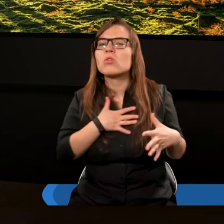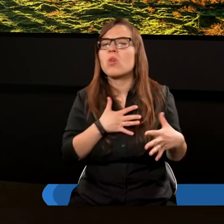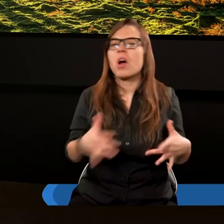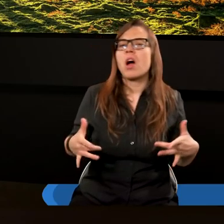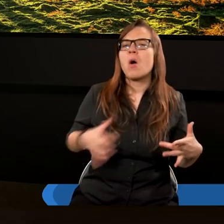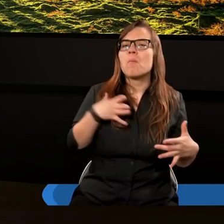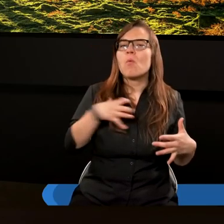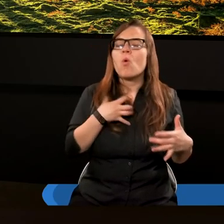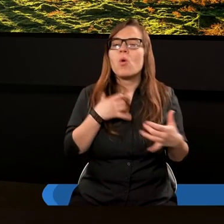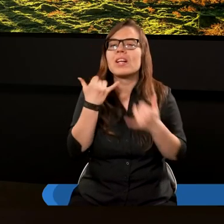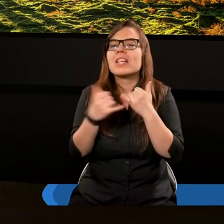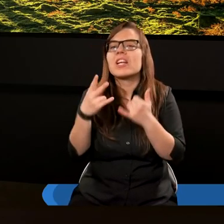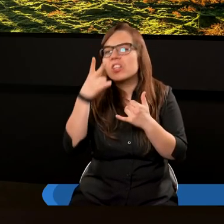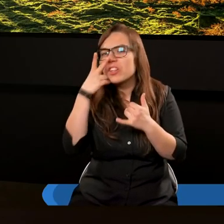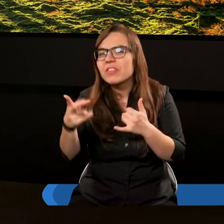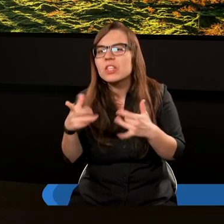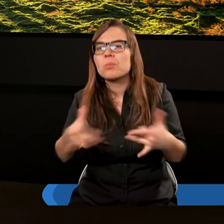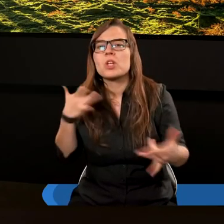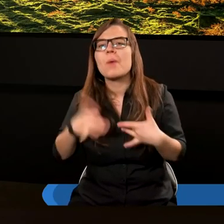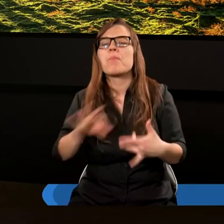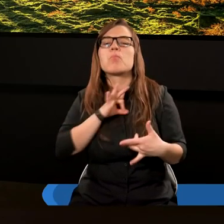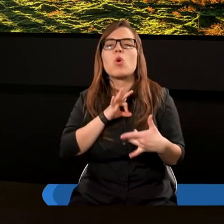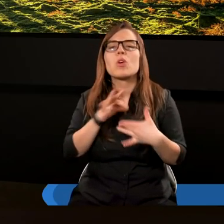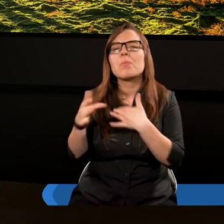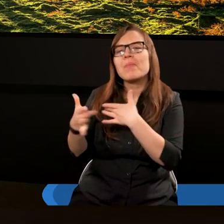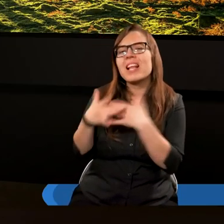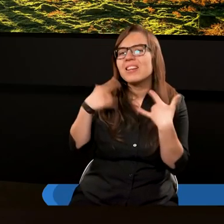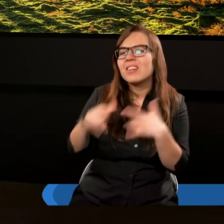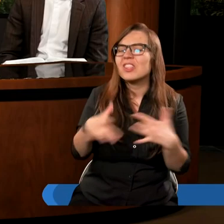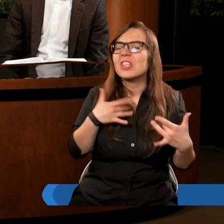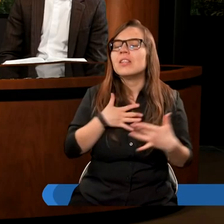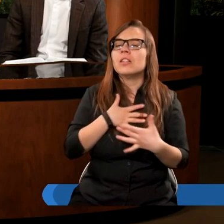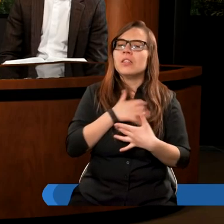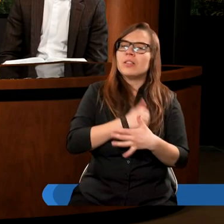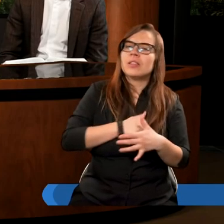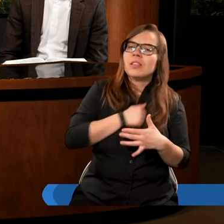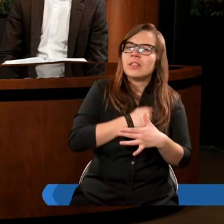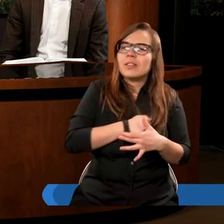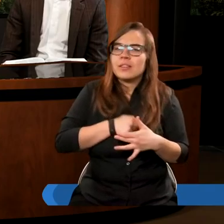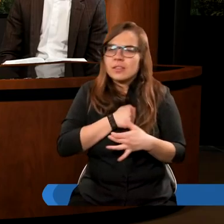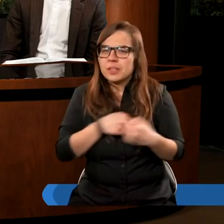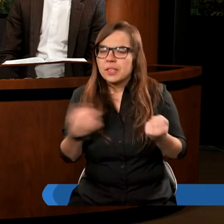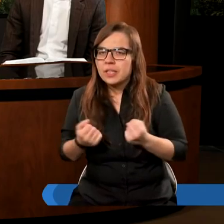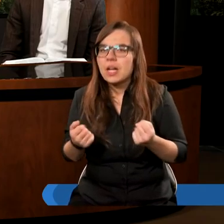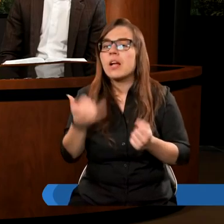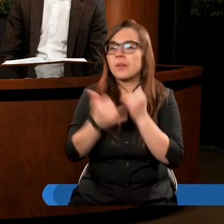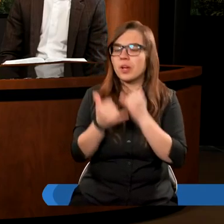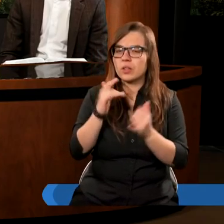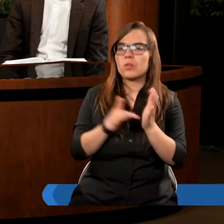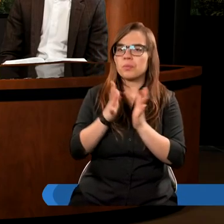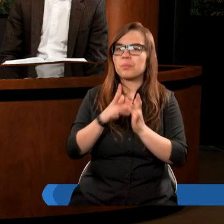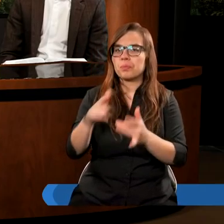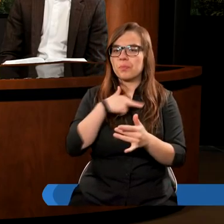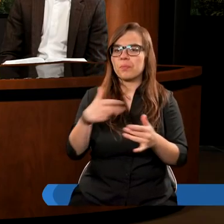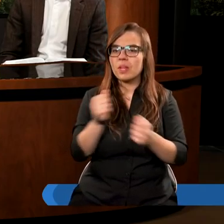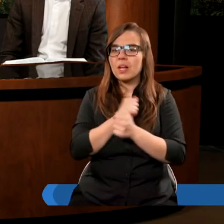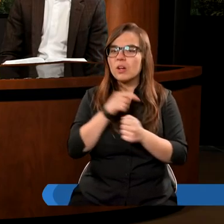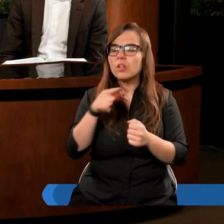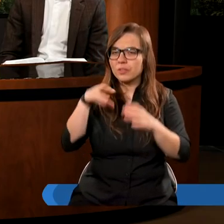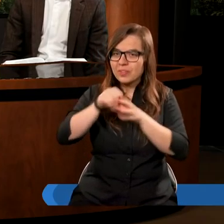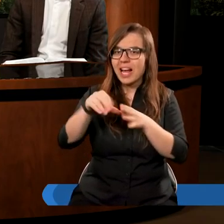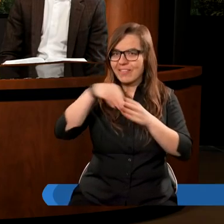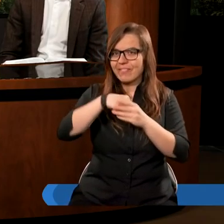cierpienie naszej bliskiej osoby, niż sami cierpimy. Jezus Chrystus, to, że Jezus nas kocha, to jesteśmy o tym przekonani,